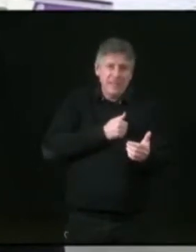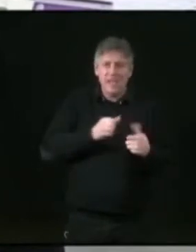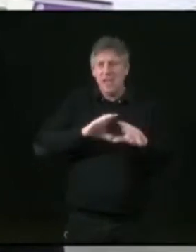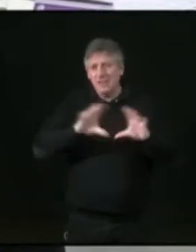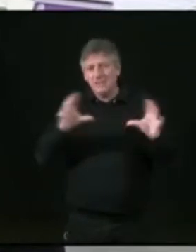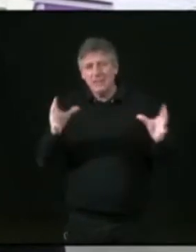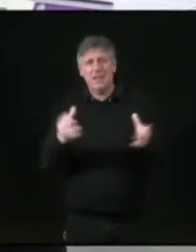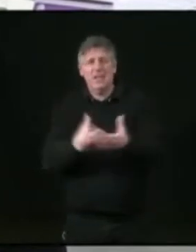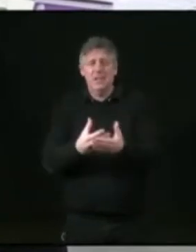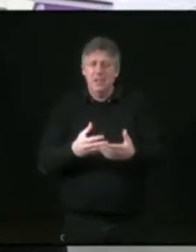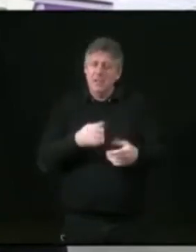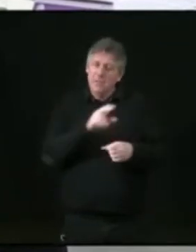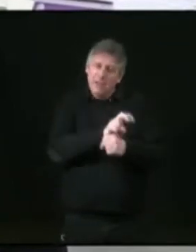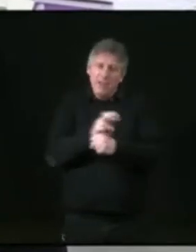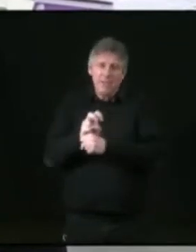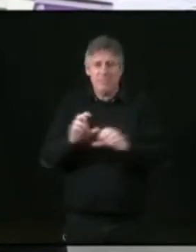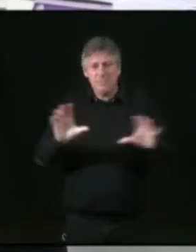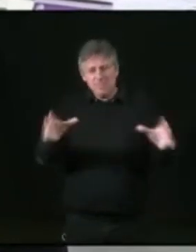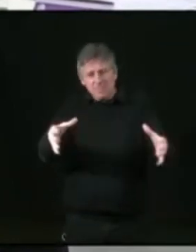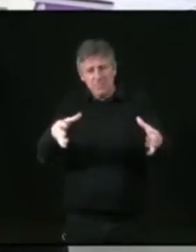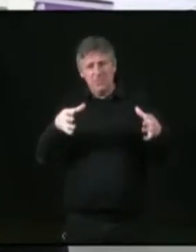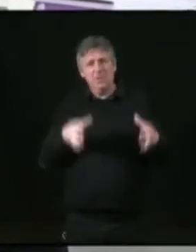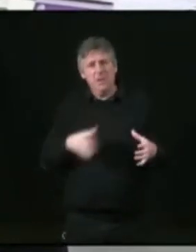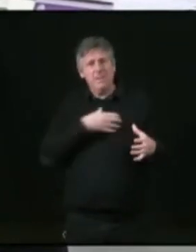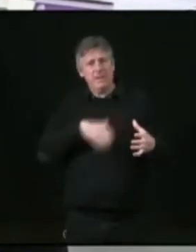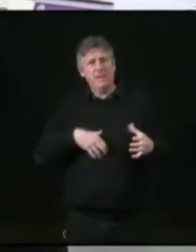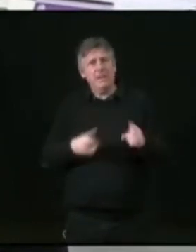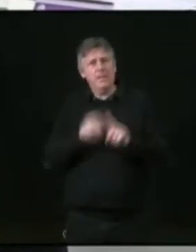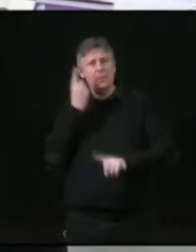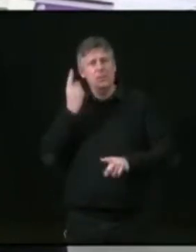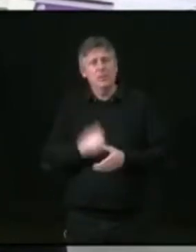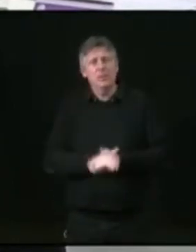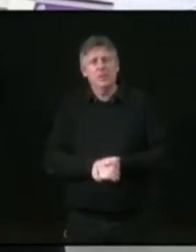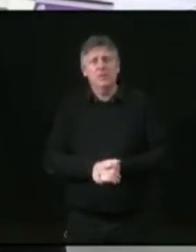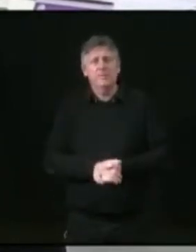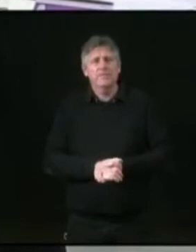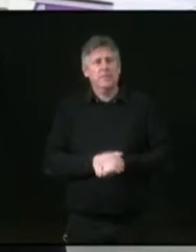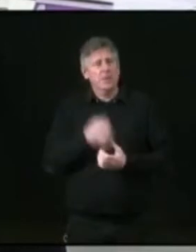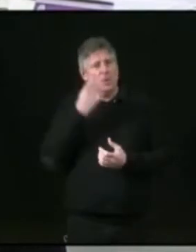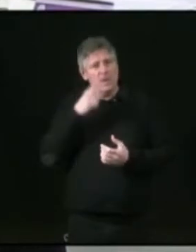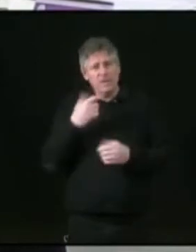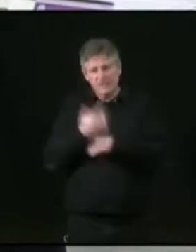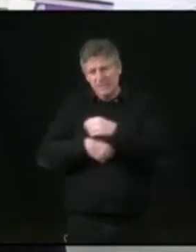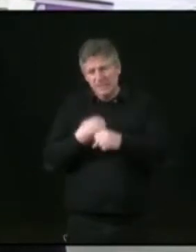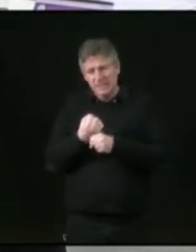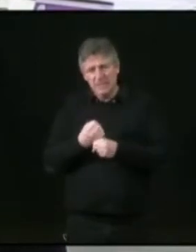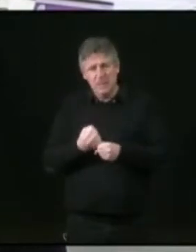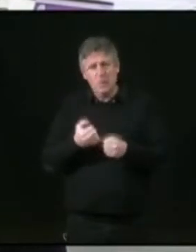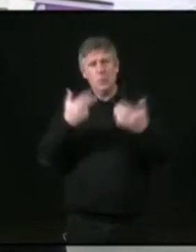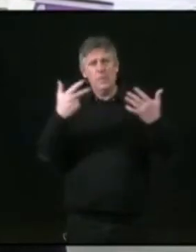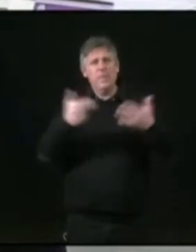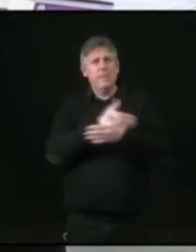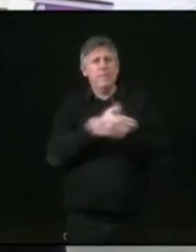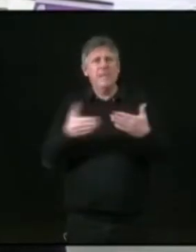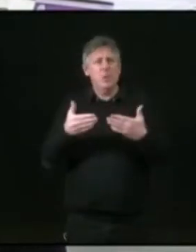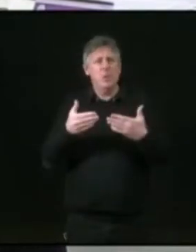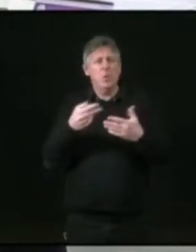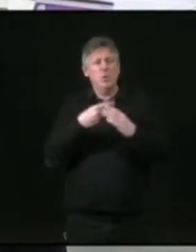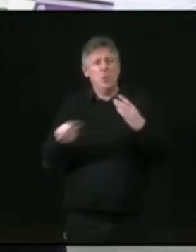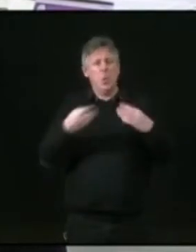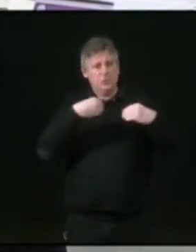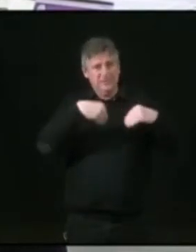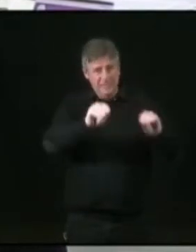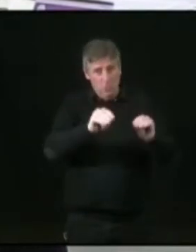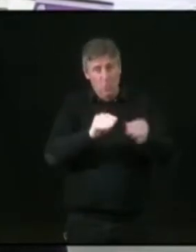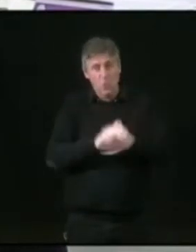passé, on a observé, comme cette année, un très très fort déséquilibre. Il y a eu un peu plus de, cette année, 8 millions d'euros de cession pour un peu